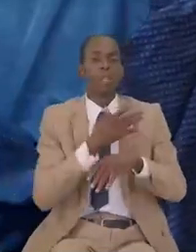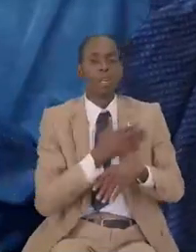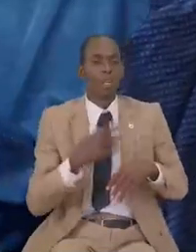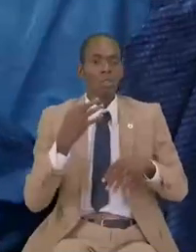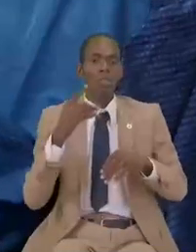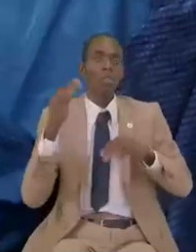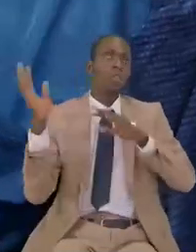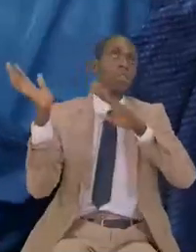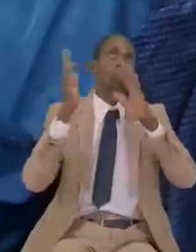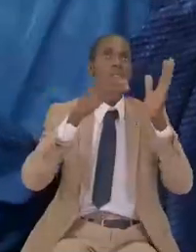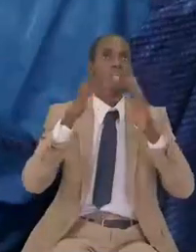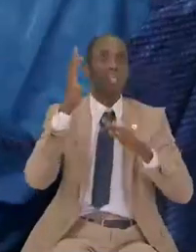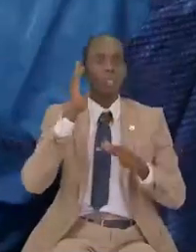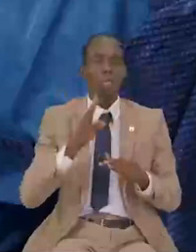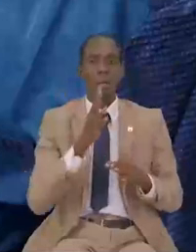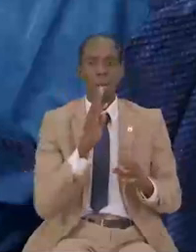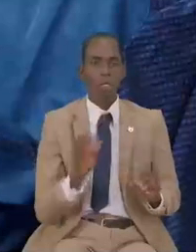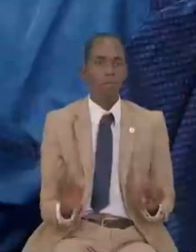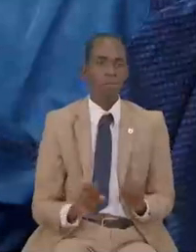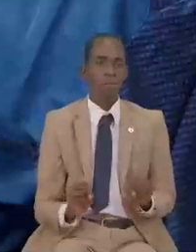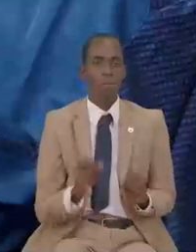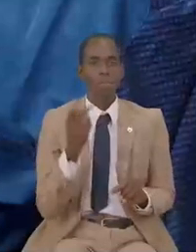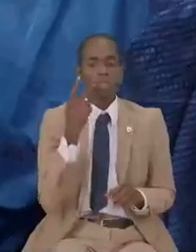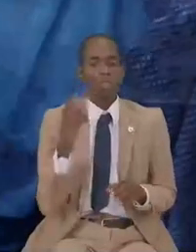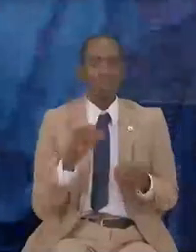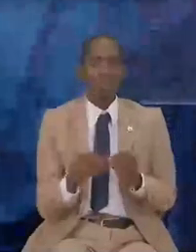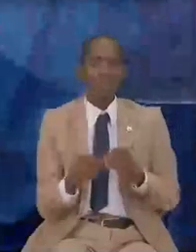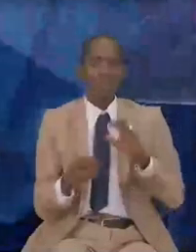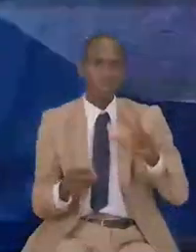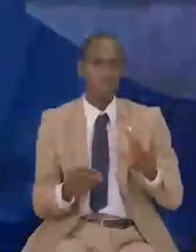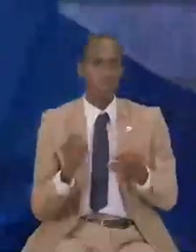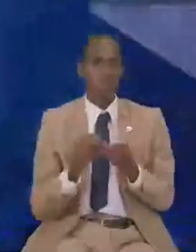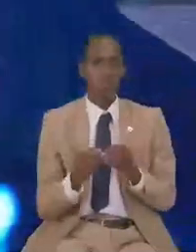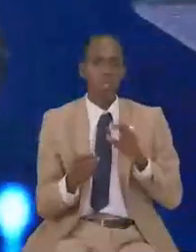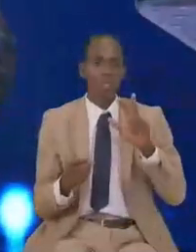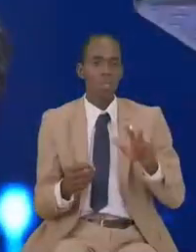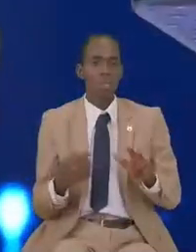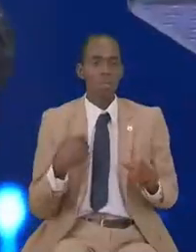des galaxies seront ébranlées. Voyons la troisième,